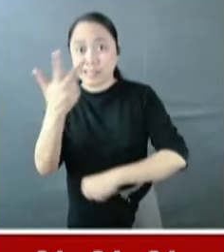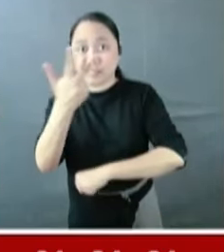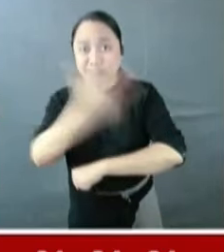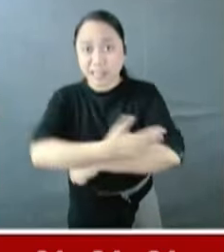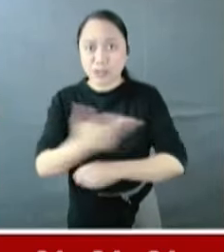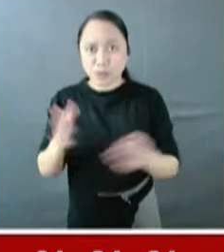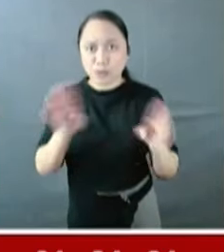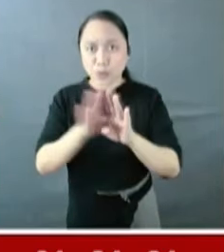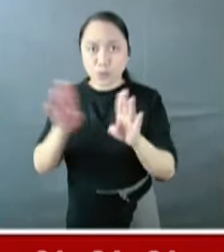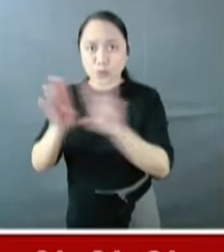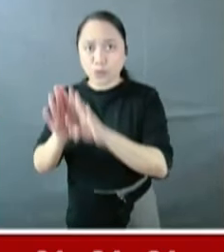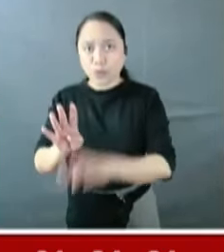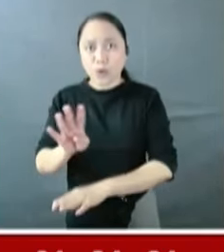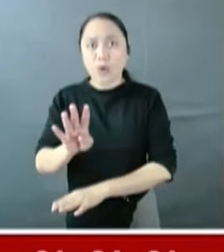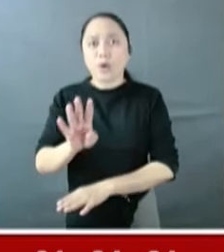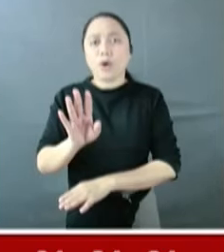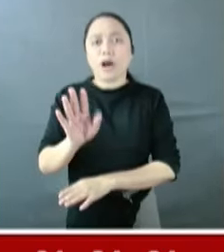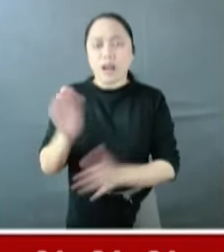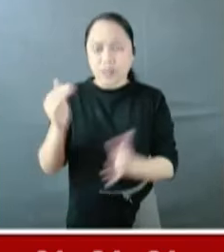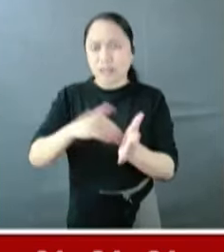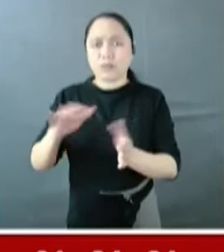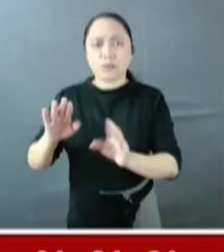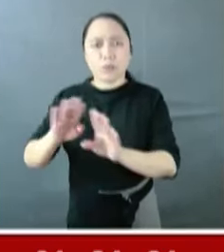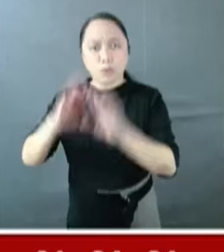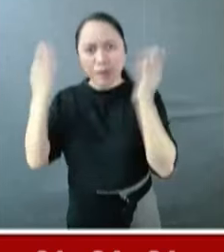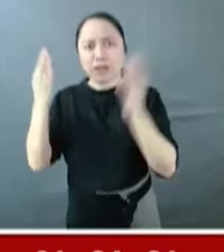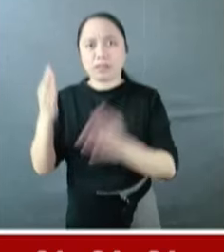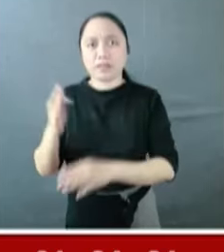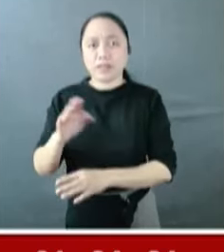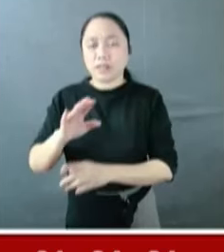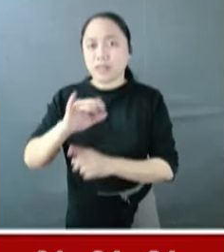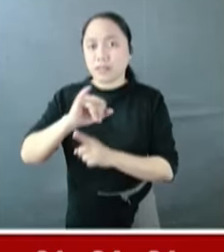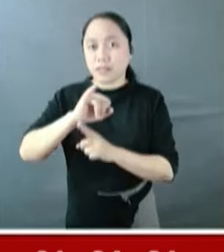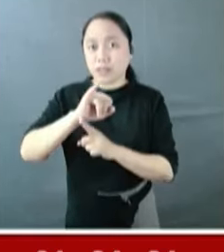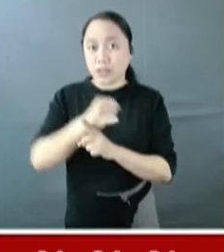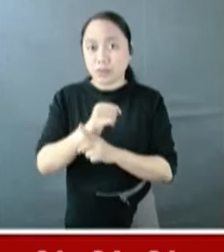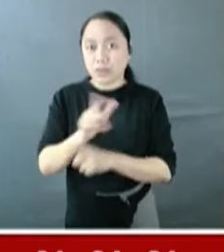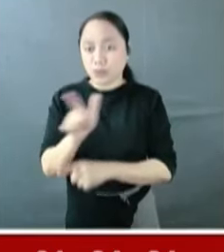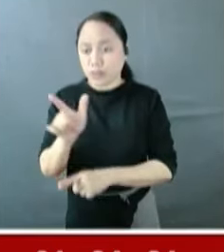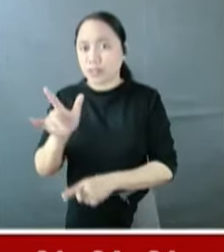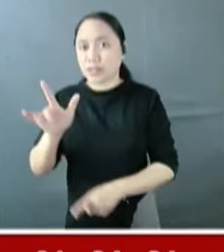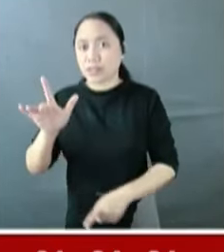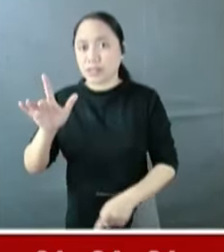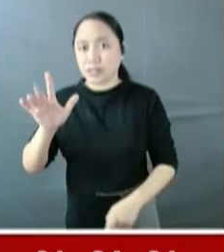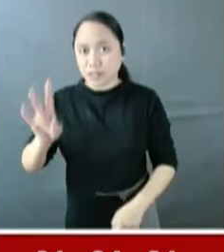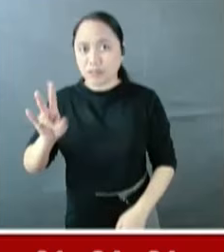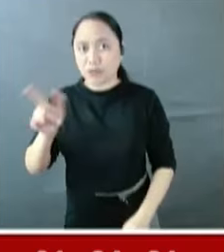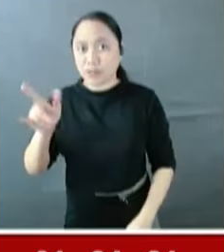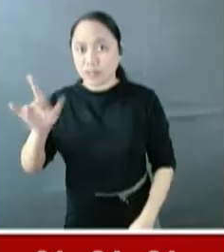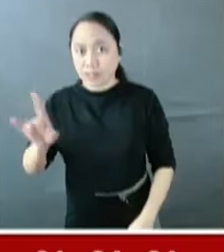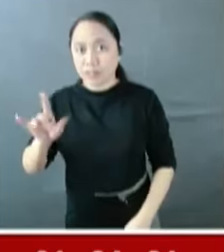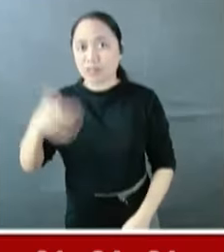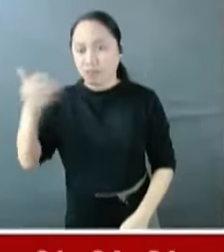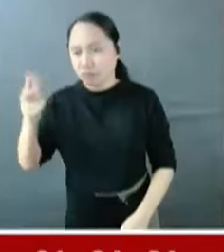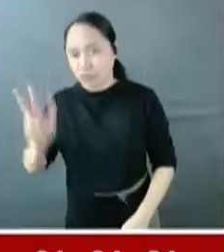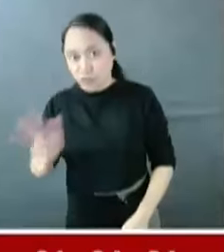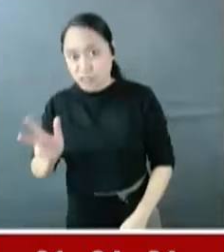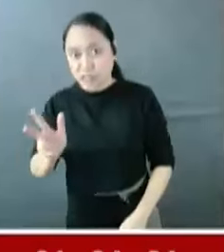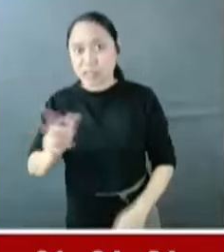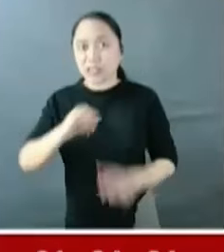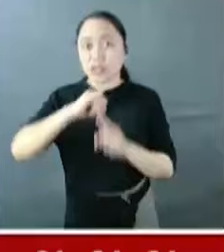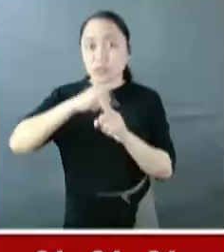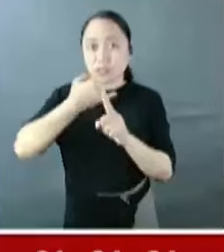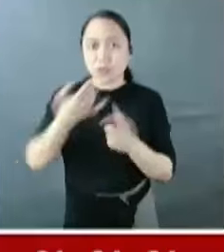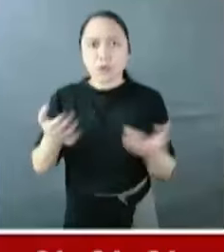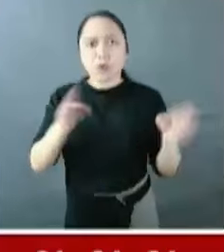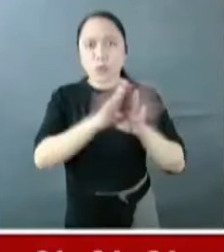madaling araw sa Enero 27, 28 at 30. Samantala, isasara ang lahat ng